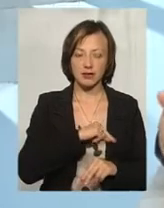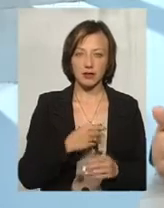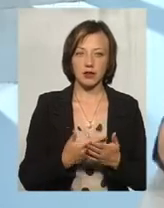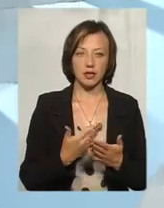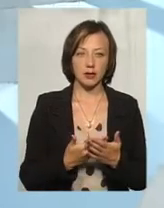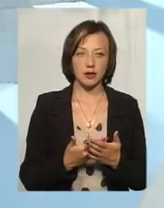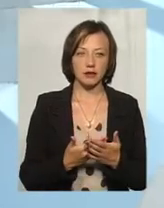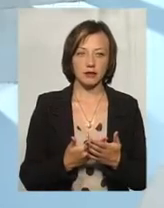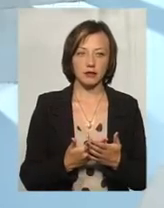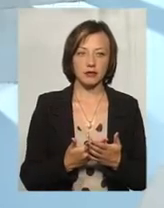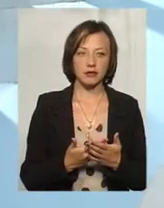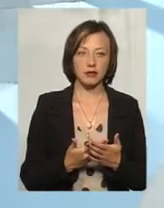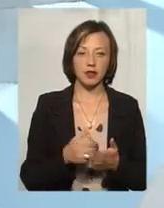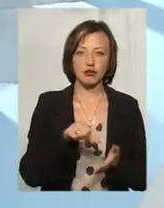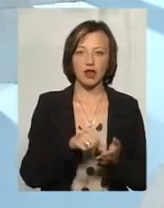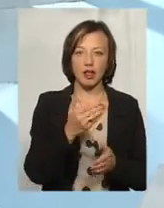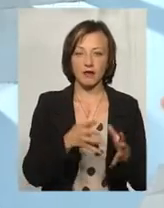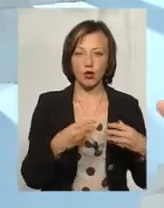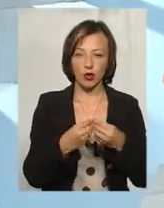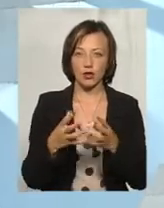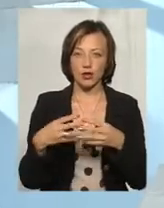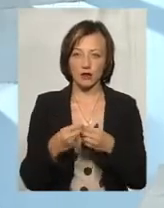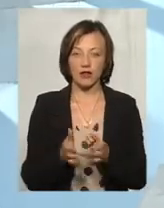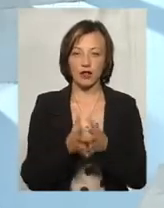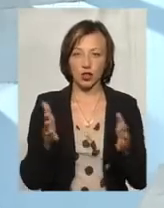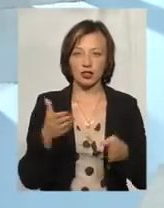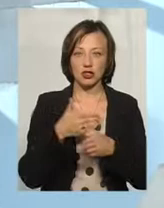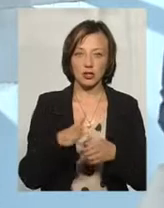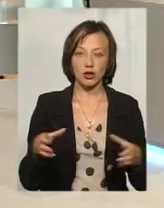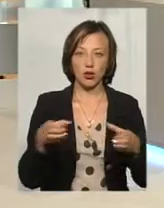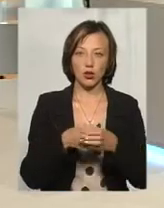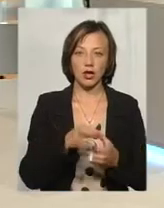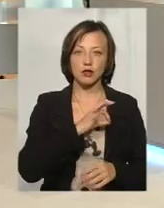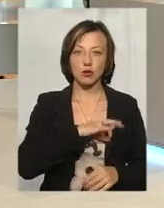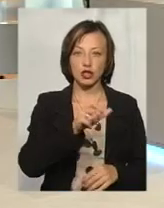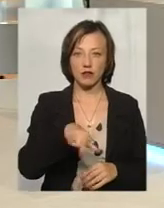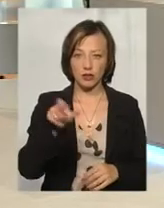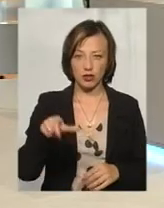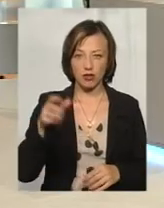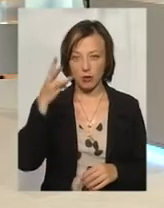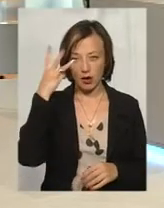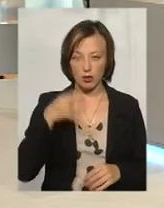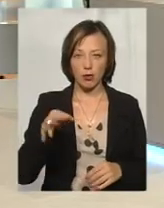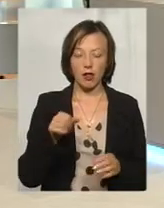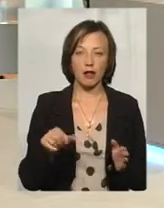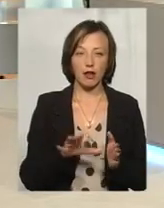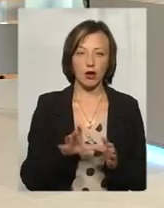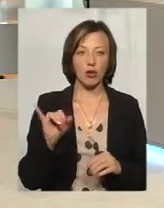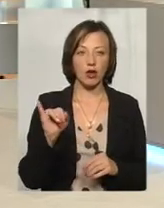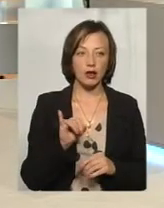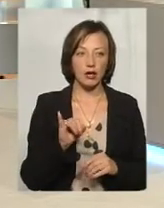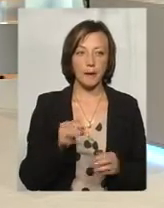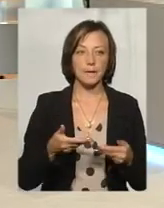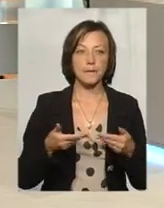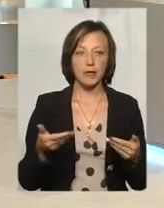взяти членів їх родин, то це теж велика частина, велика когорта споживачів Хмельницького обленерго. І